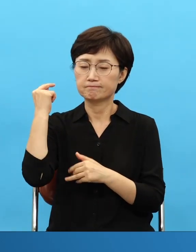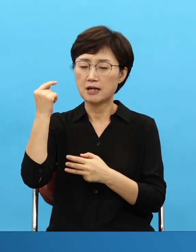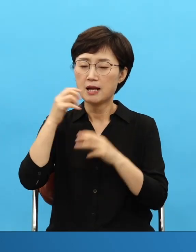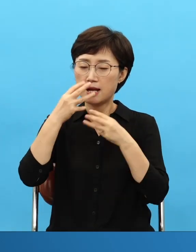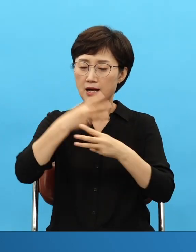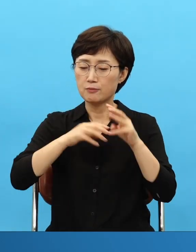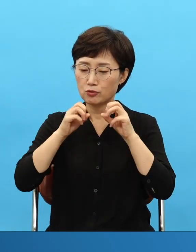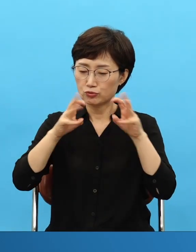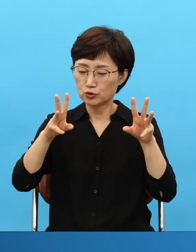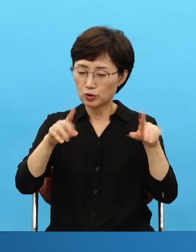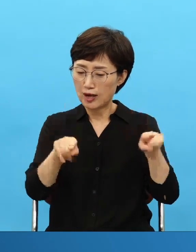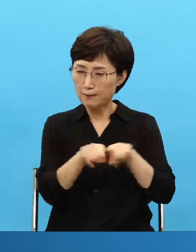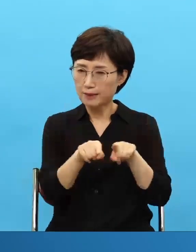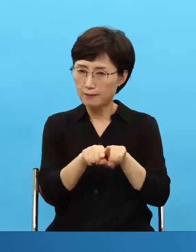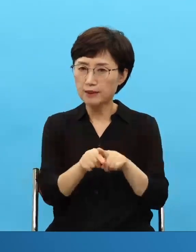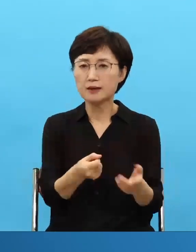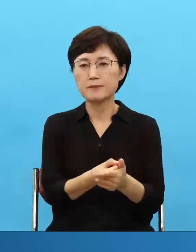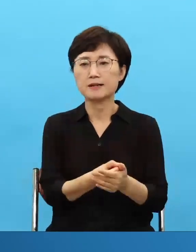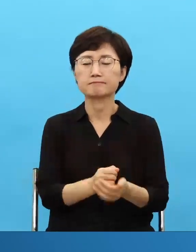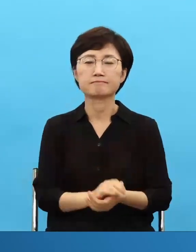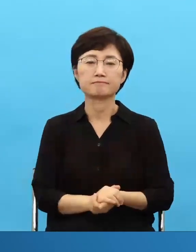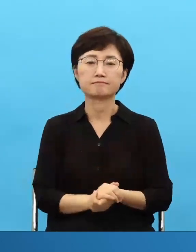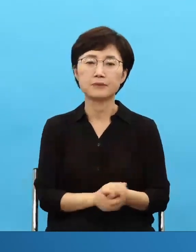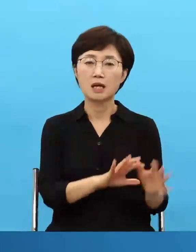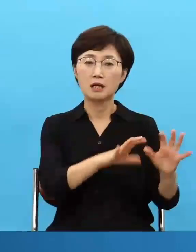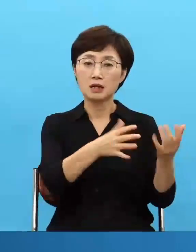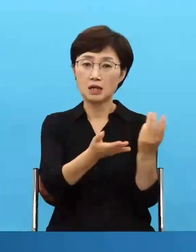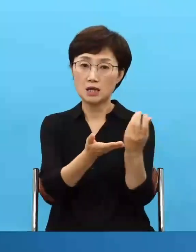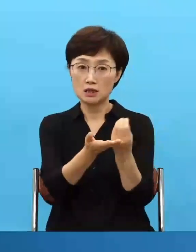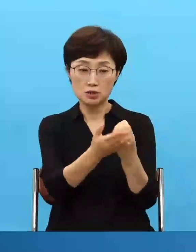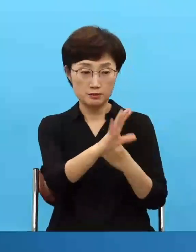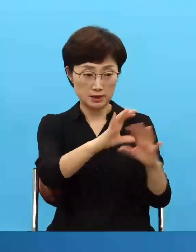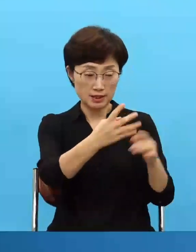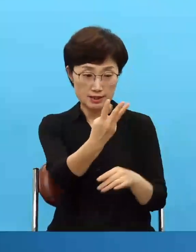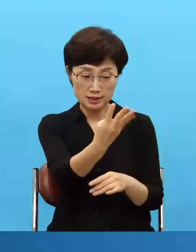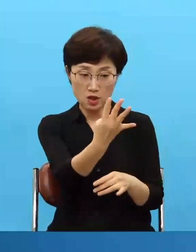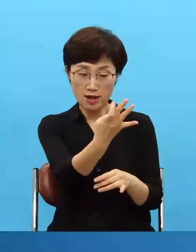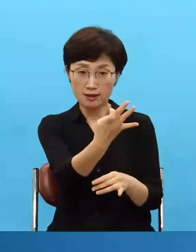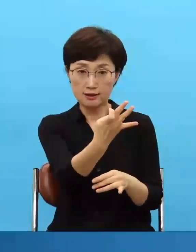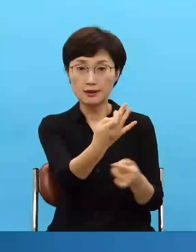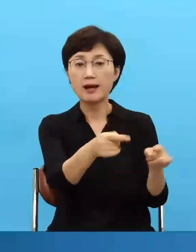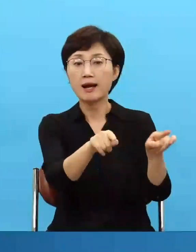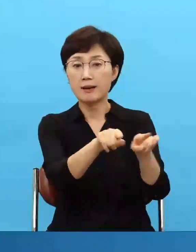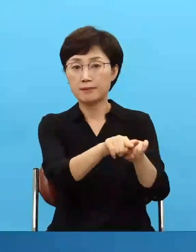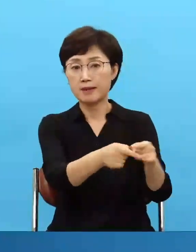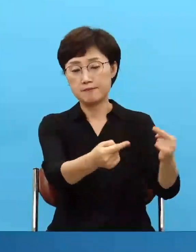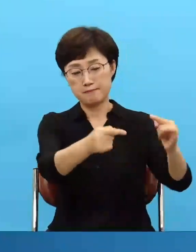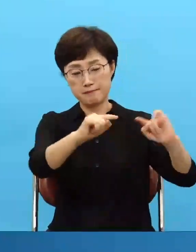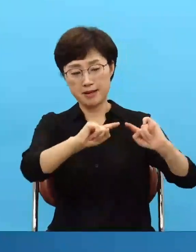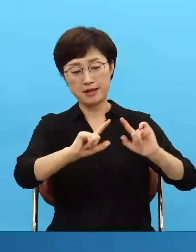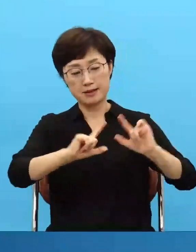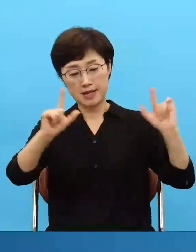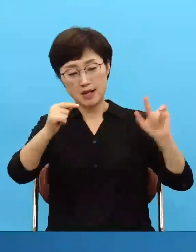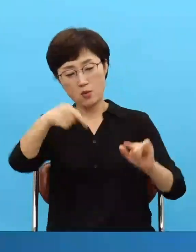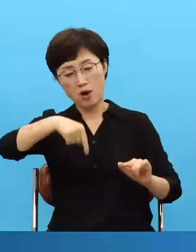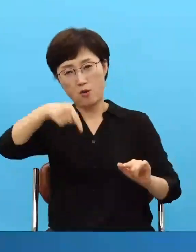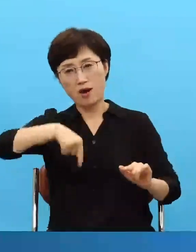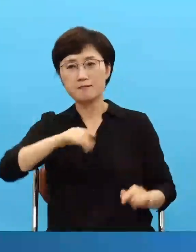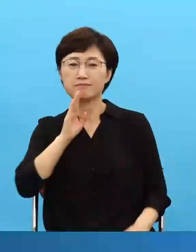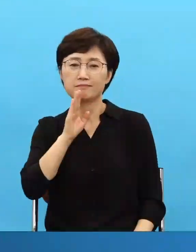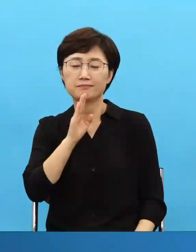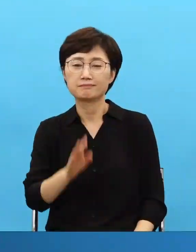여정을 확인했습니다. 14개국 섬에 있는 랩넌트들이 일어나 함께 랩넌트 대회를 꾸미고 참여할 그날이 머지 않은 것